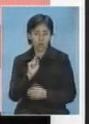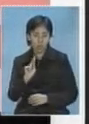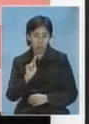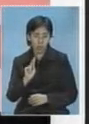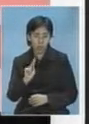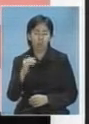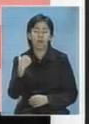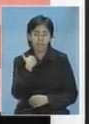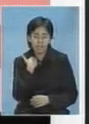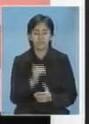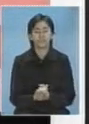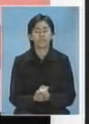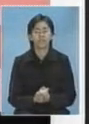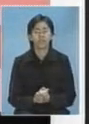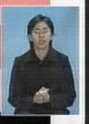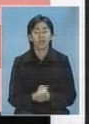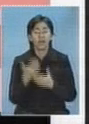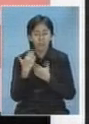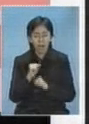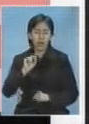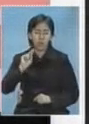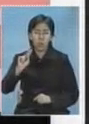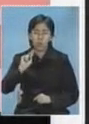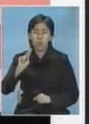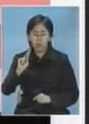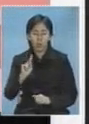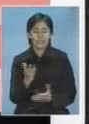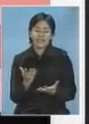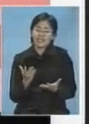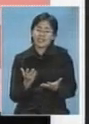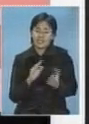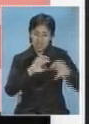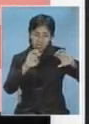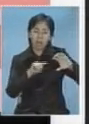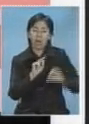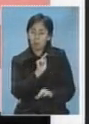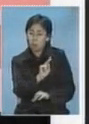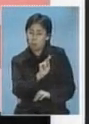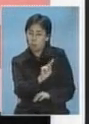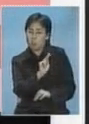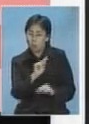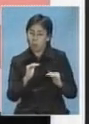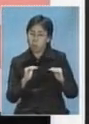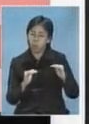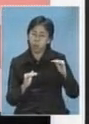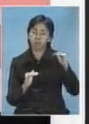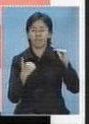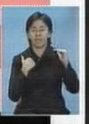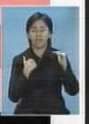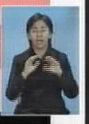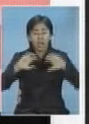การที่บอกว่าประชาธิปัตย์เก่งแต่กู้กลัวจะแพ้ท่านแล้วครับรัฐบาลประชาธิปัตย์กู้เยอะ